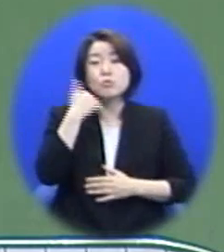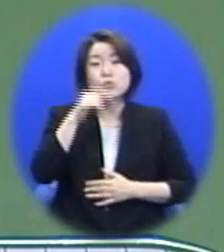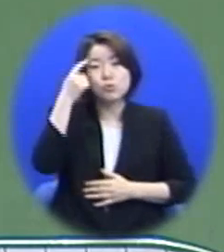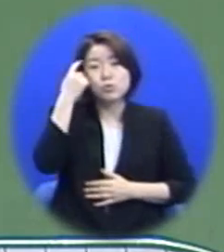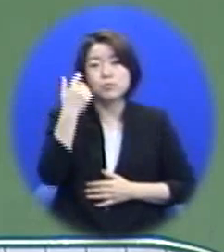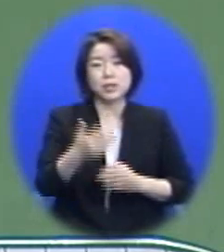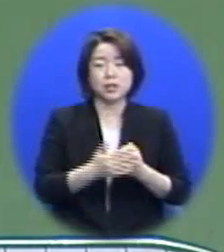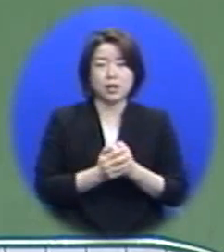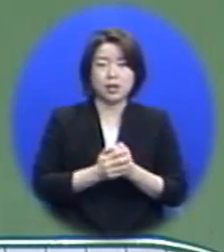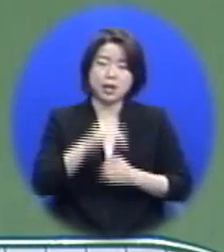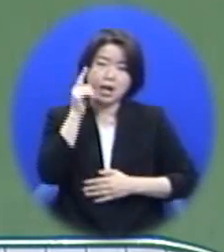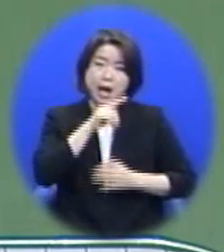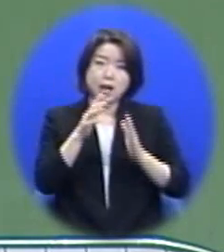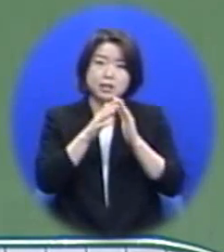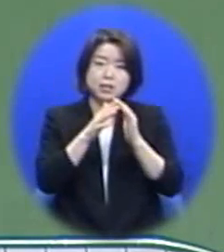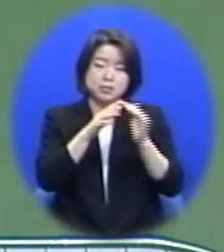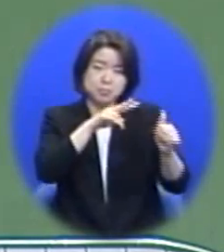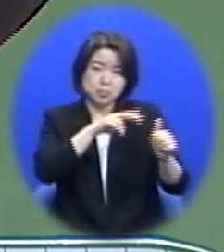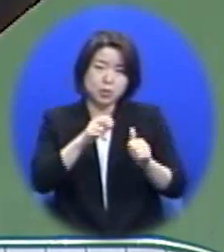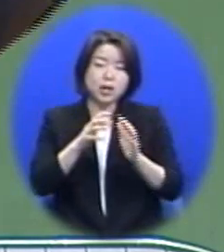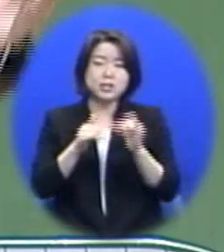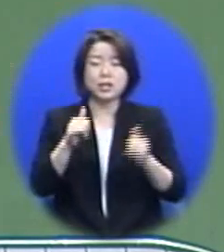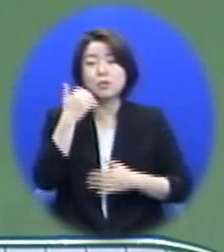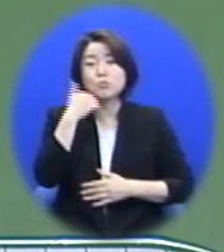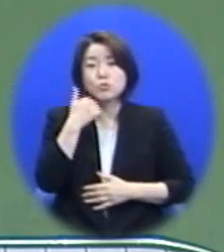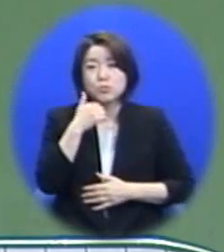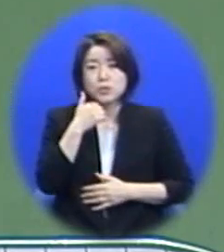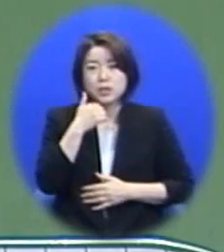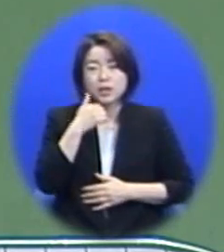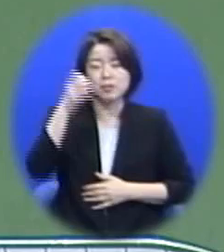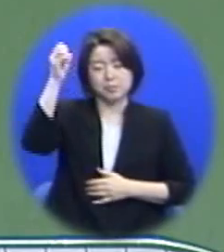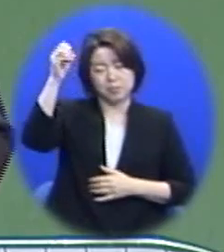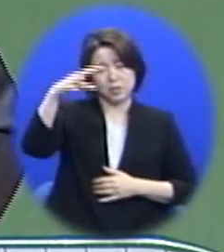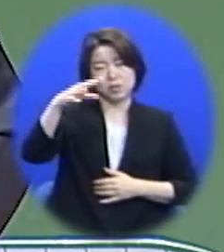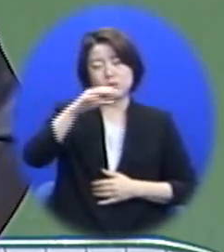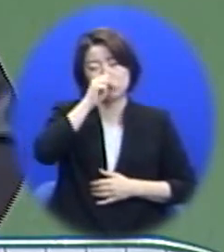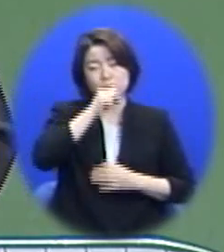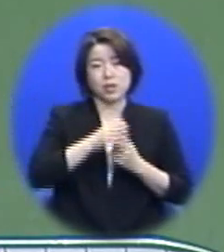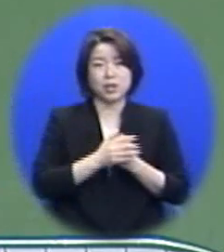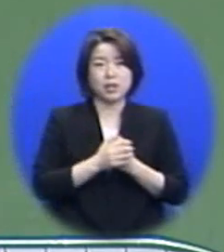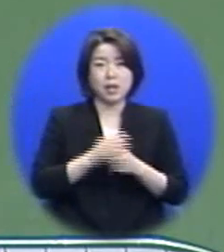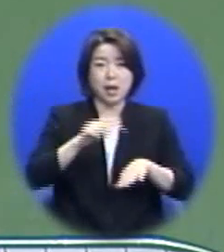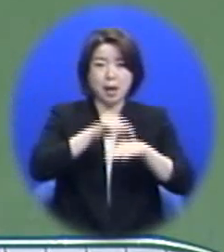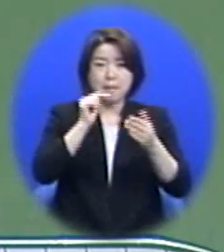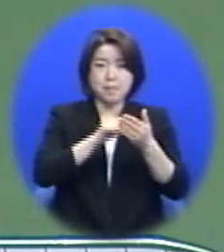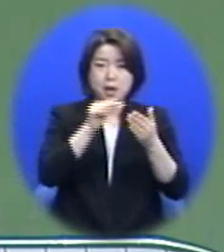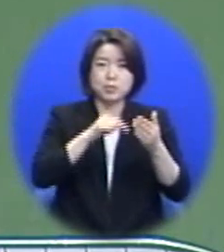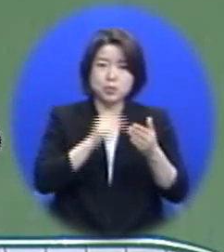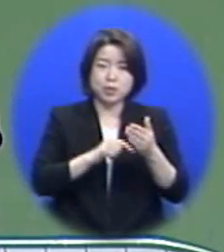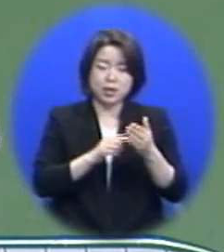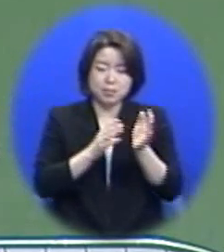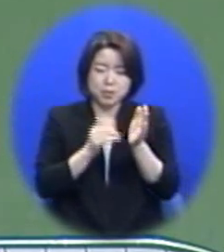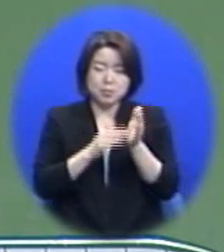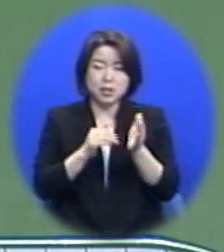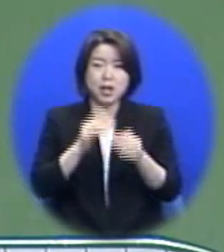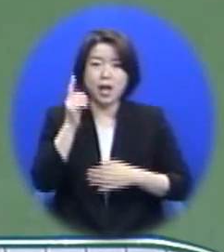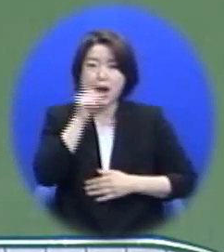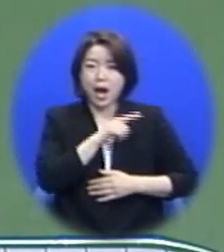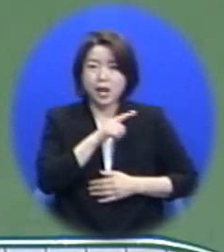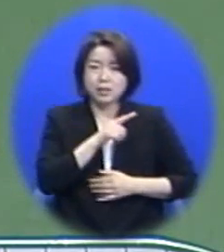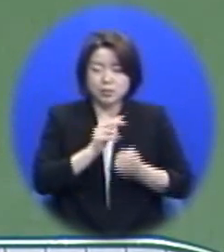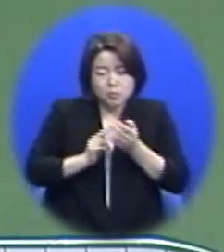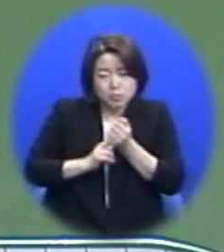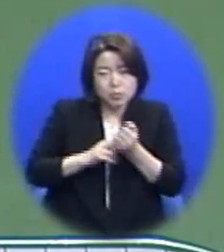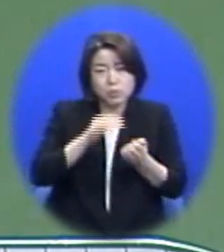악을 미워하는 사람이 빛을 좋아합니다 그러나 마음속에 은근히 악을 품고 있는 사람 악을 즐기는